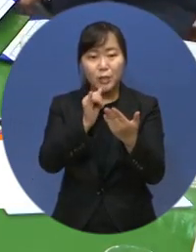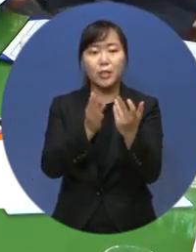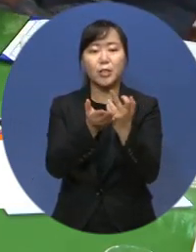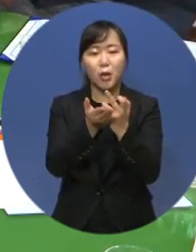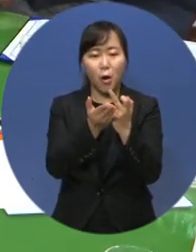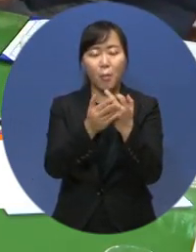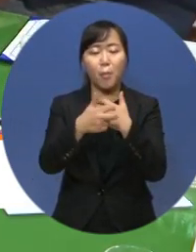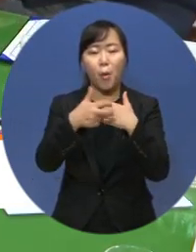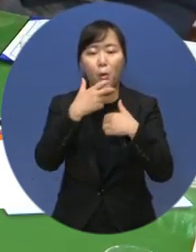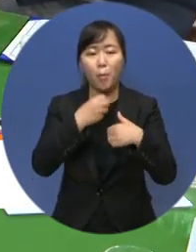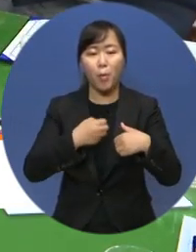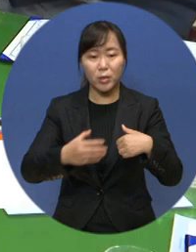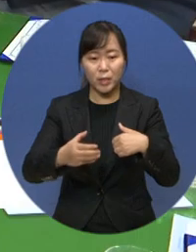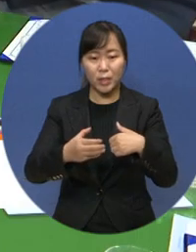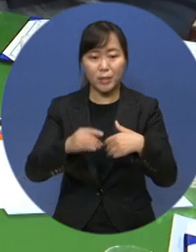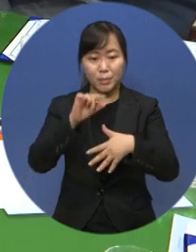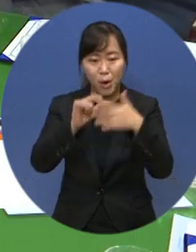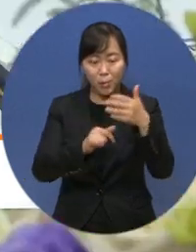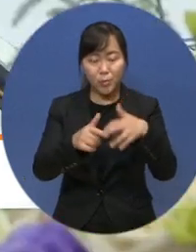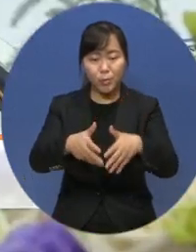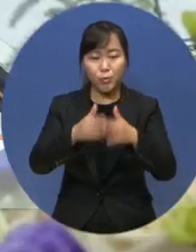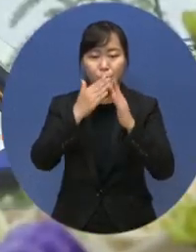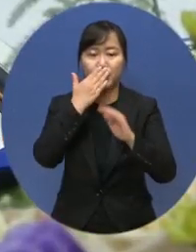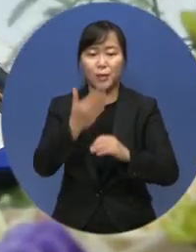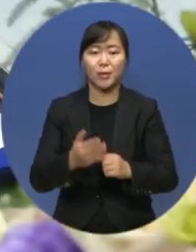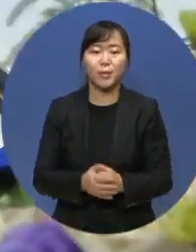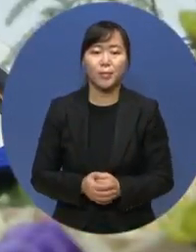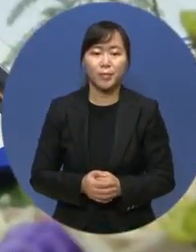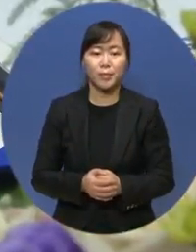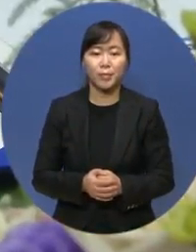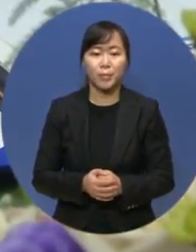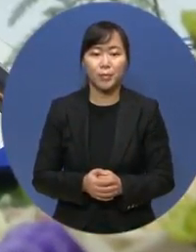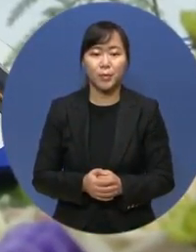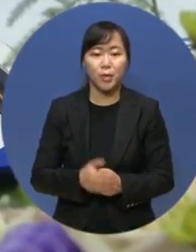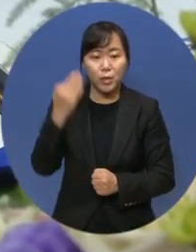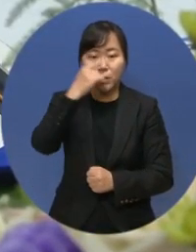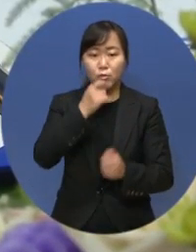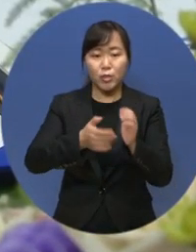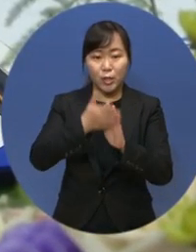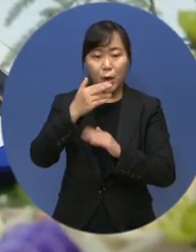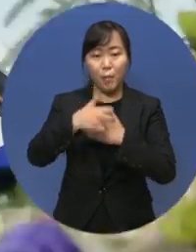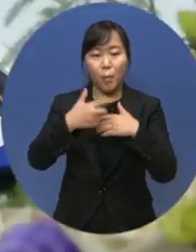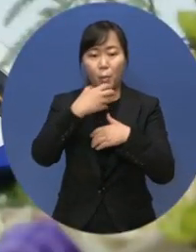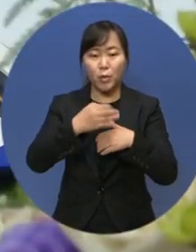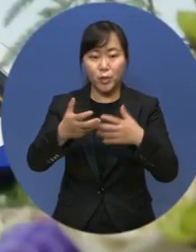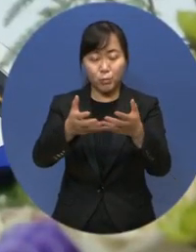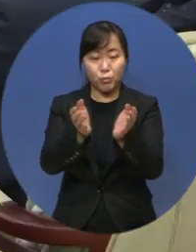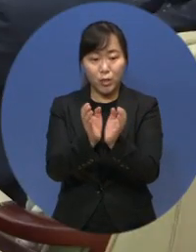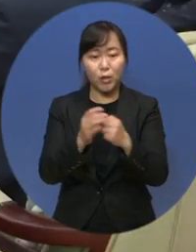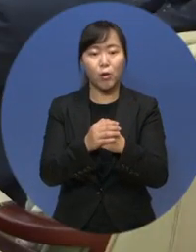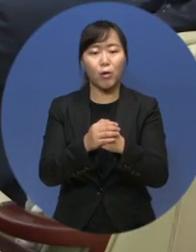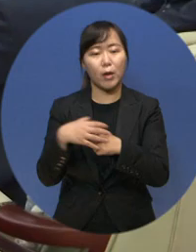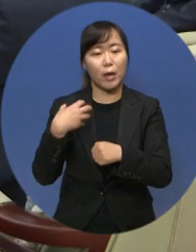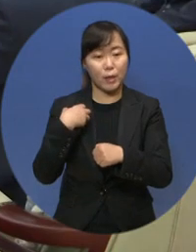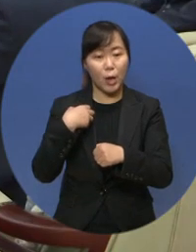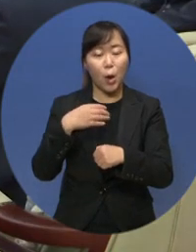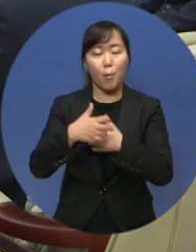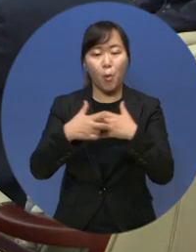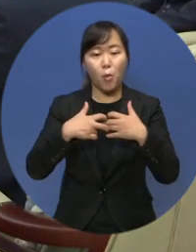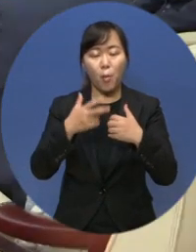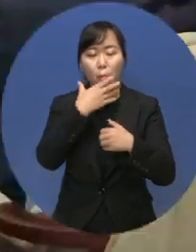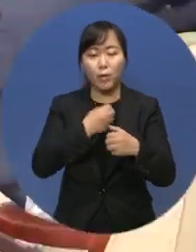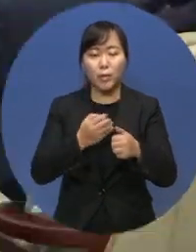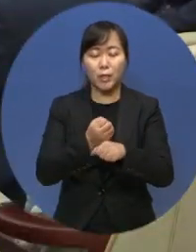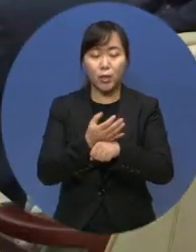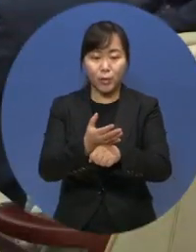보건복지부 플랫폼을 구축할 수 있게 되십니다 이는 연수기가 보건복지부에서 주관한 보건 복지 전달